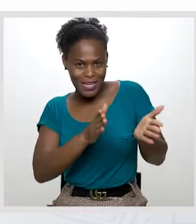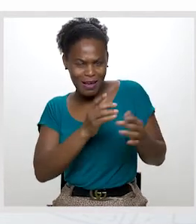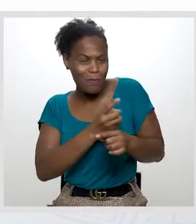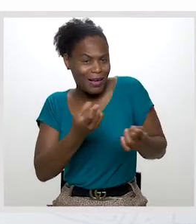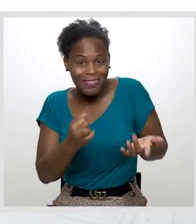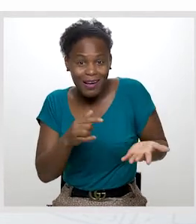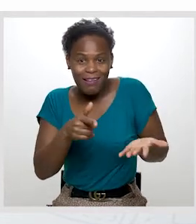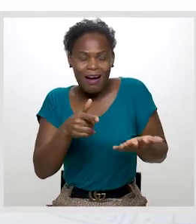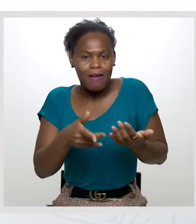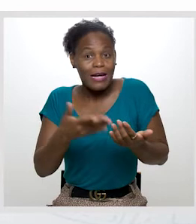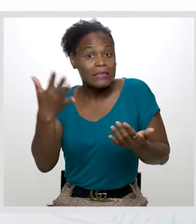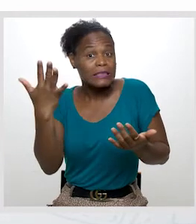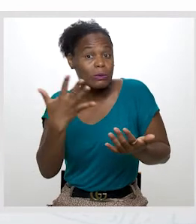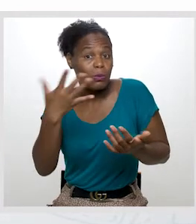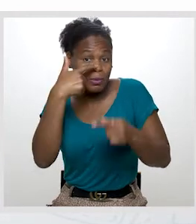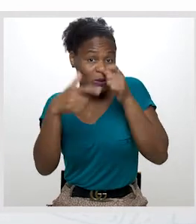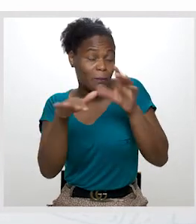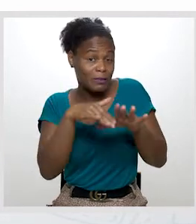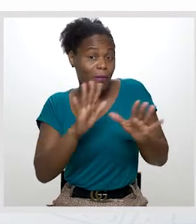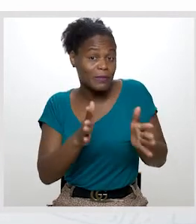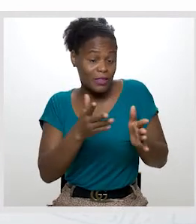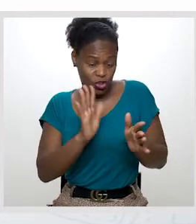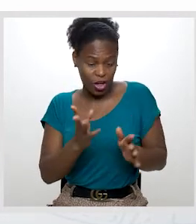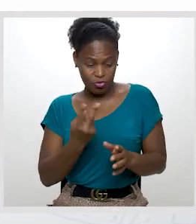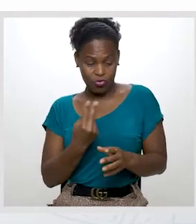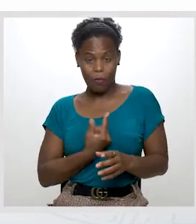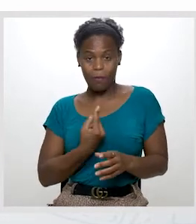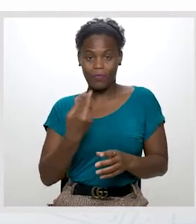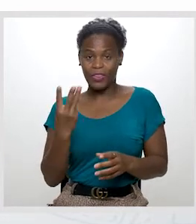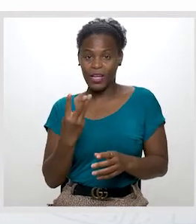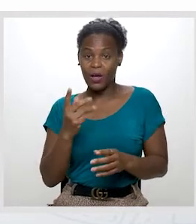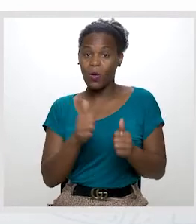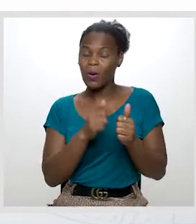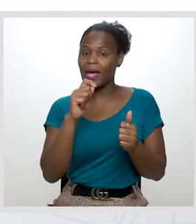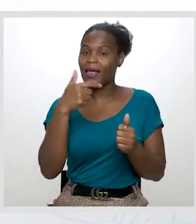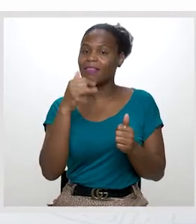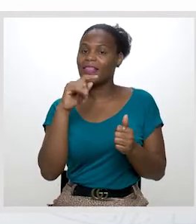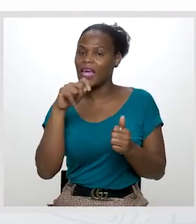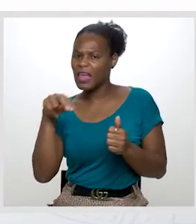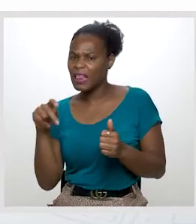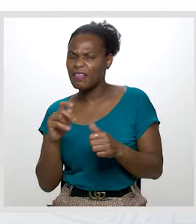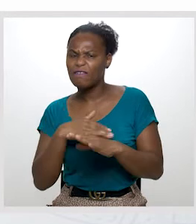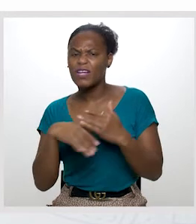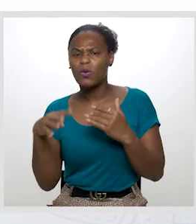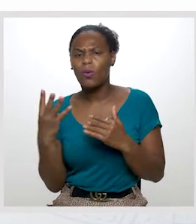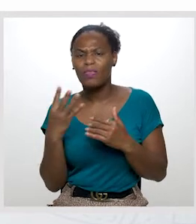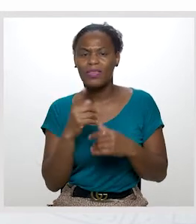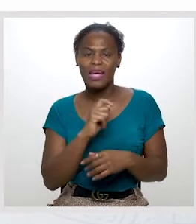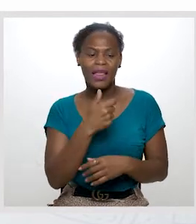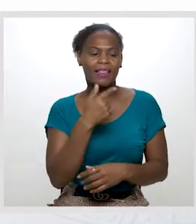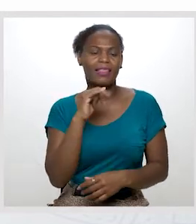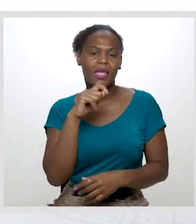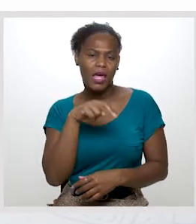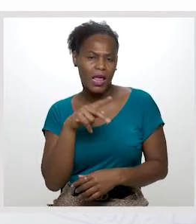s'inscrit? Pourquoi pas? Mais il faut 5 participants. On est déjà 3. Avec Étienne, ça fait 4. Tiens, le